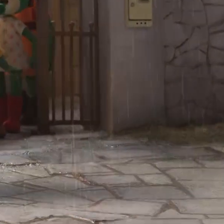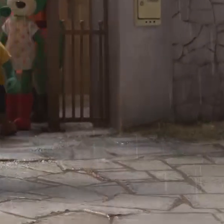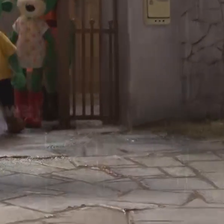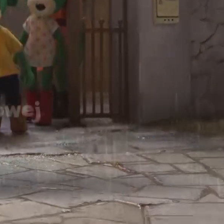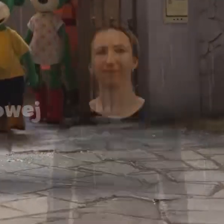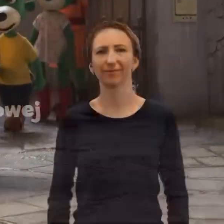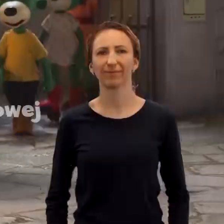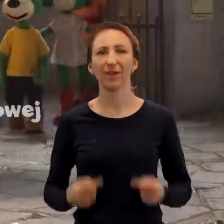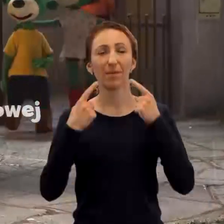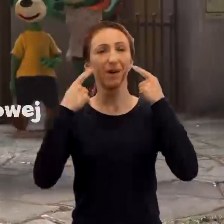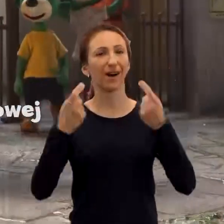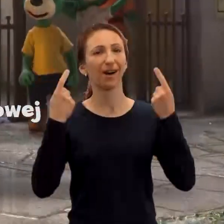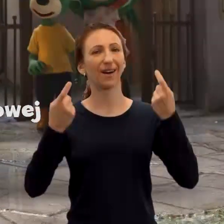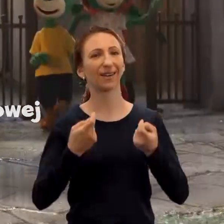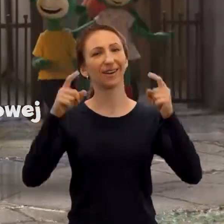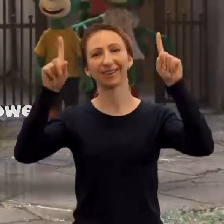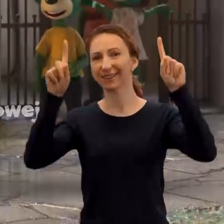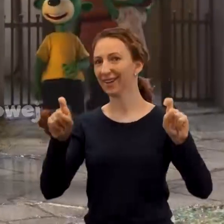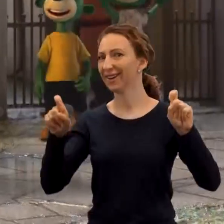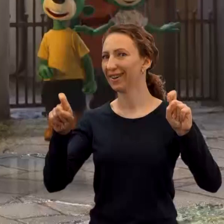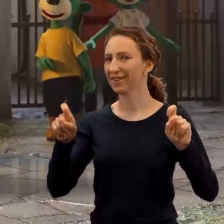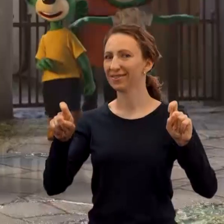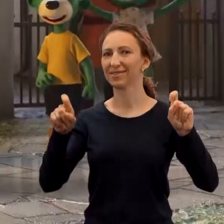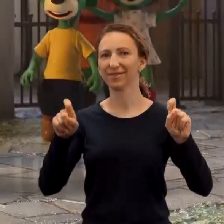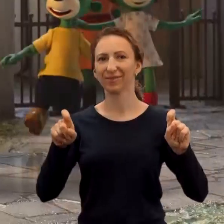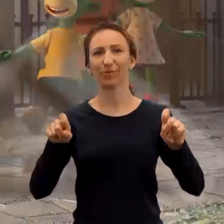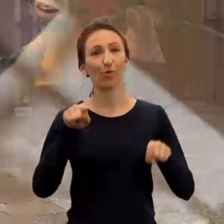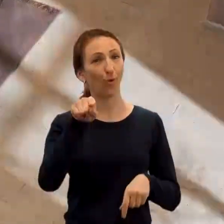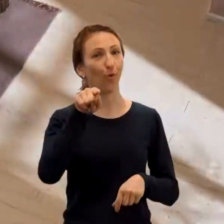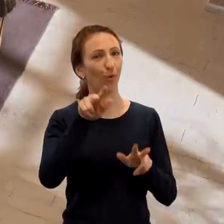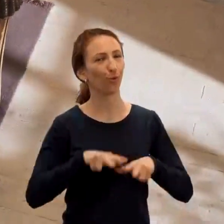Tak bajka się zaczyna